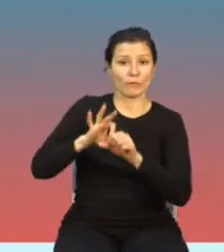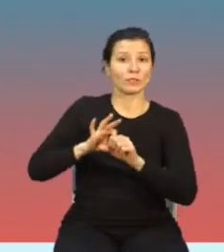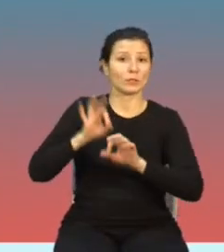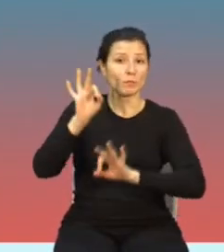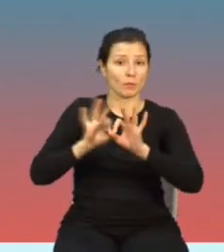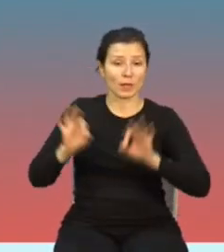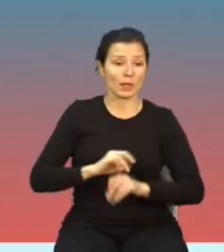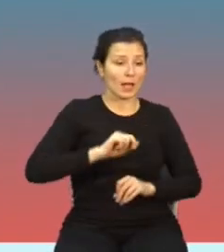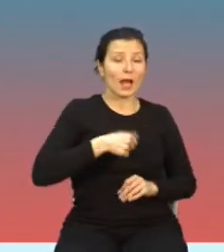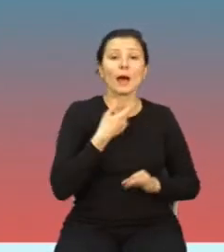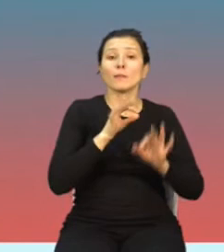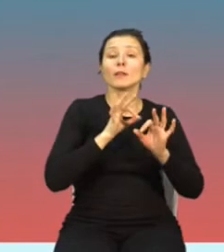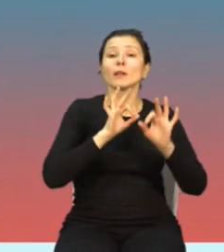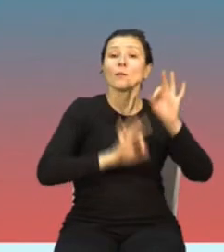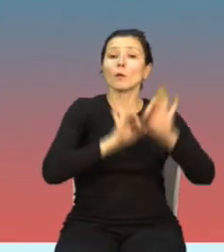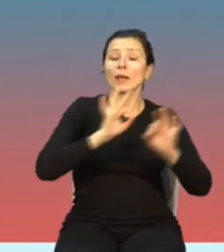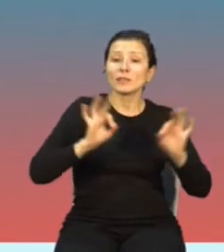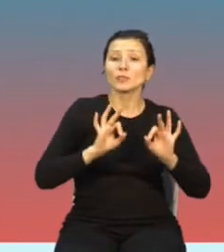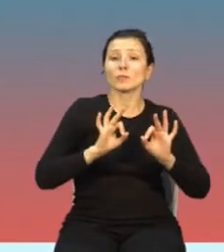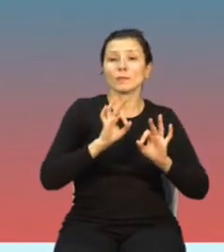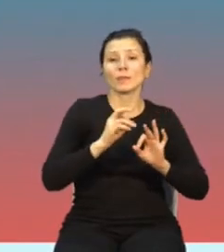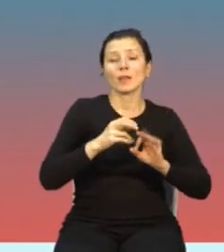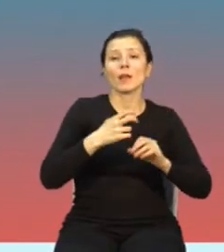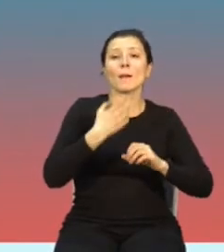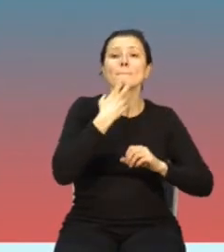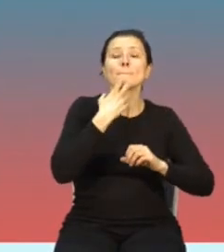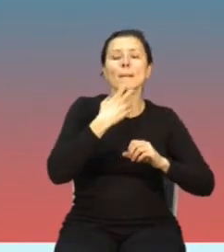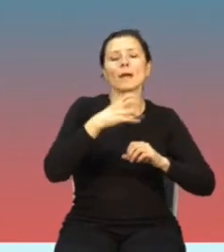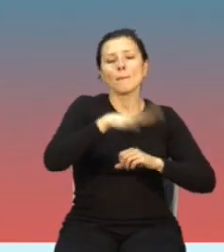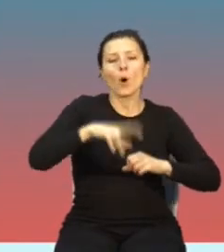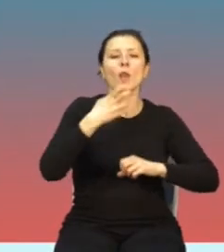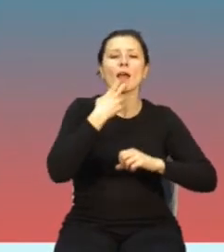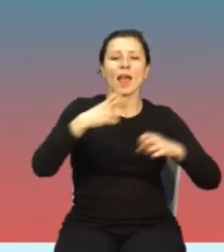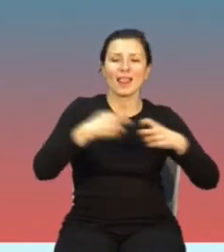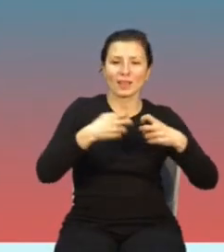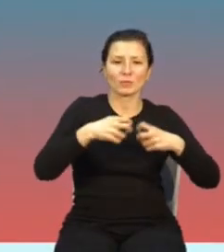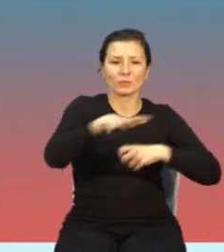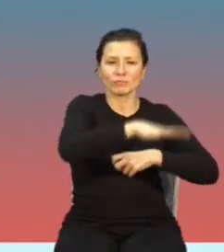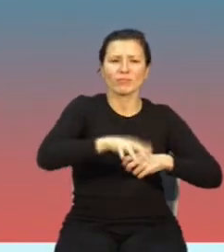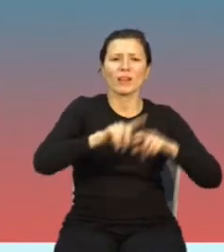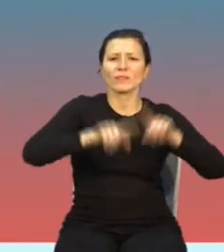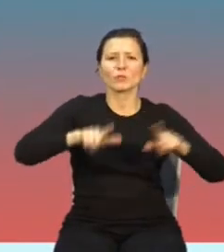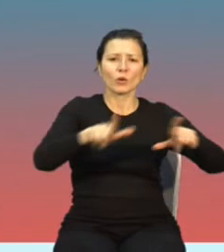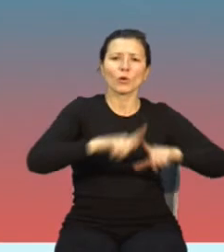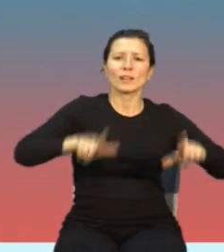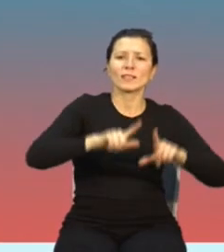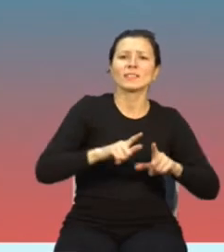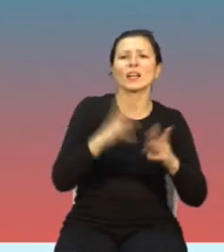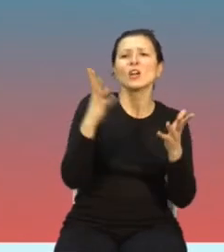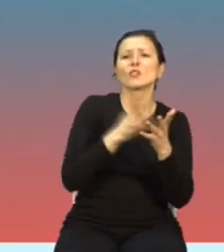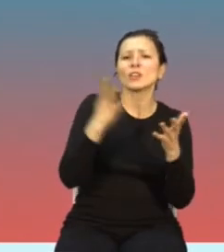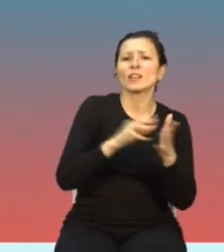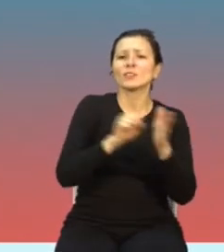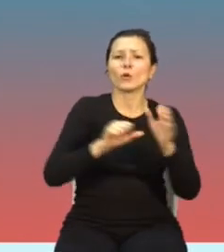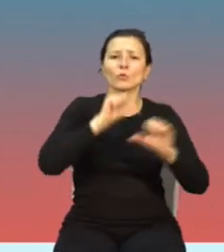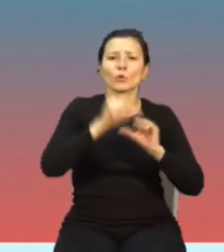pola elektromagnetyczne w niektórych typowych lokalizacjach w różnych miastach i pomiary przeprowadzaliśmy 4 razy do roku, od roku 2013.